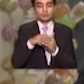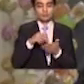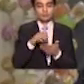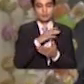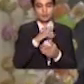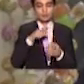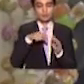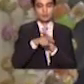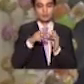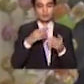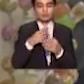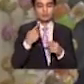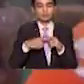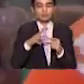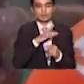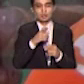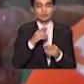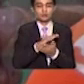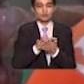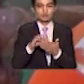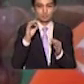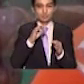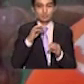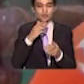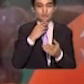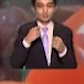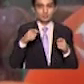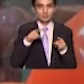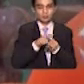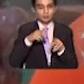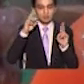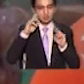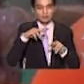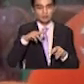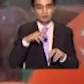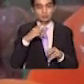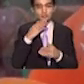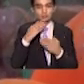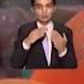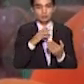сатылымдағы азық-түліктің қаншалықты таза өнім екені сатушының өзі де анықтай алмайды.